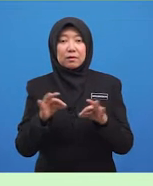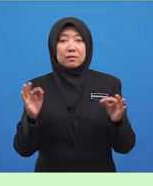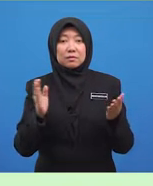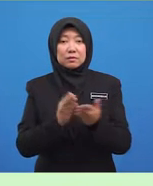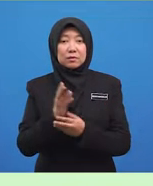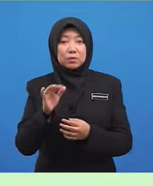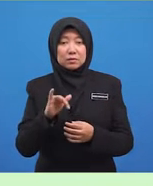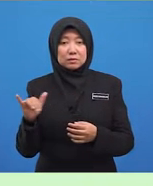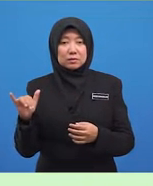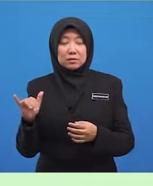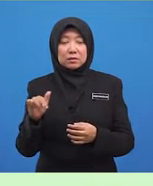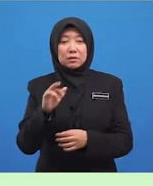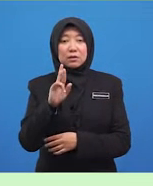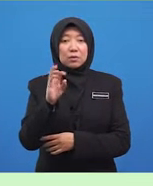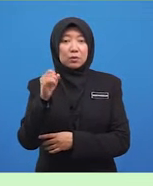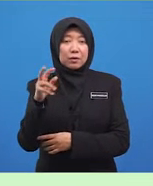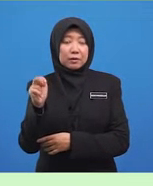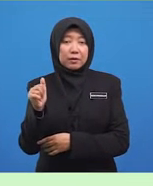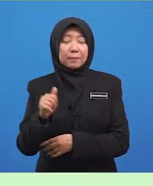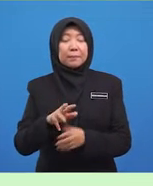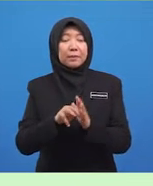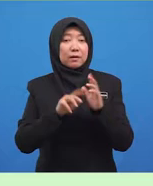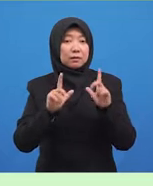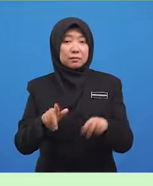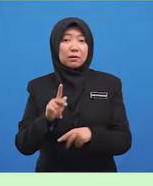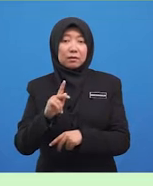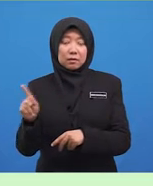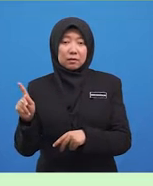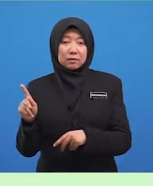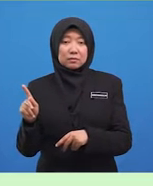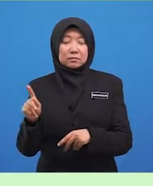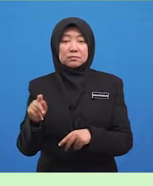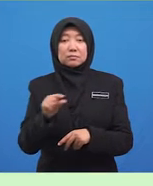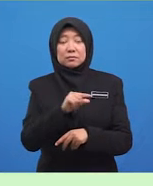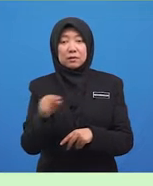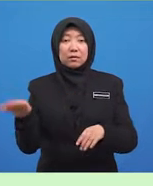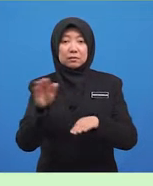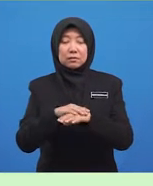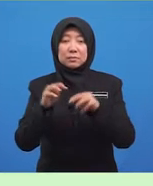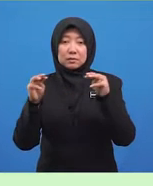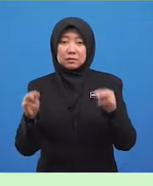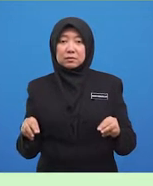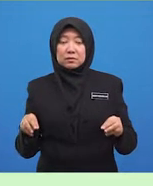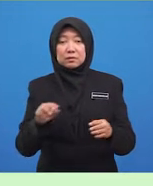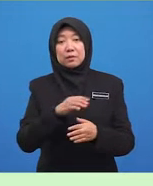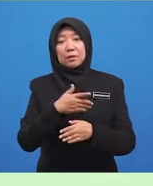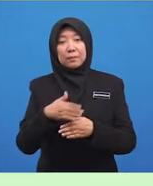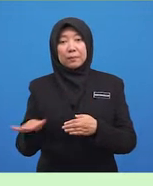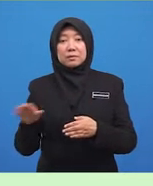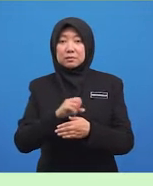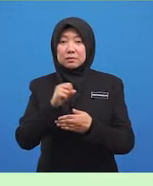seterusnya ialah Rohana meletakkan di atas meja selepas selesai